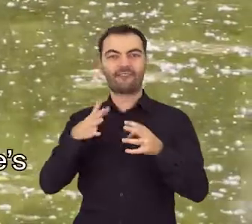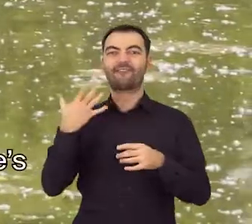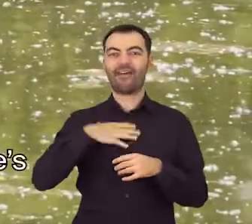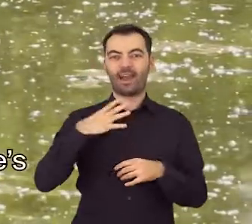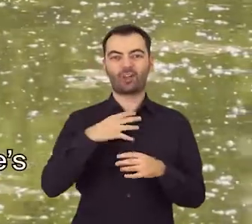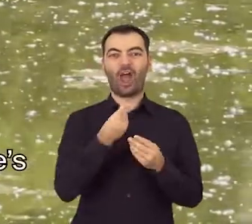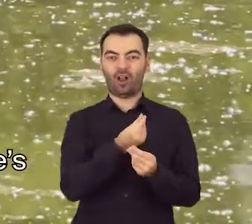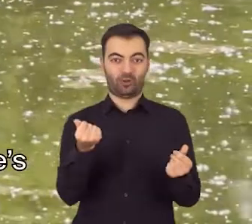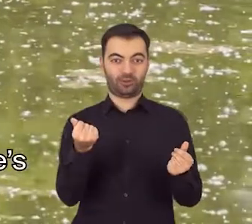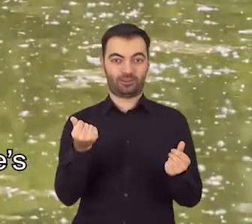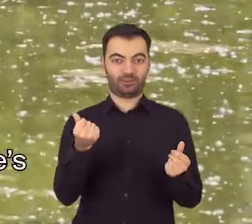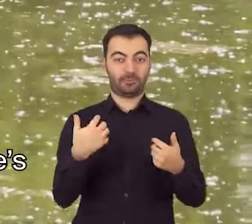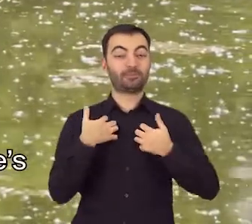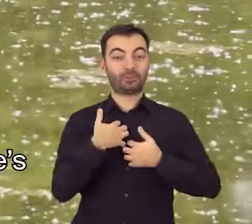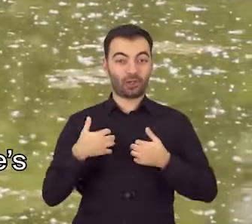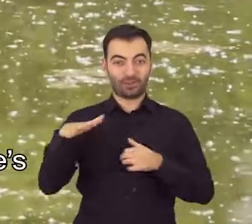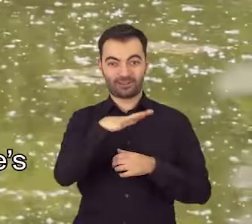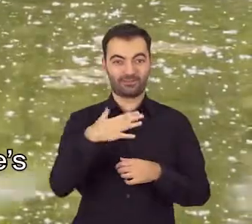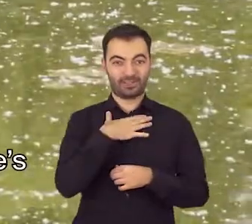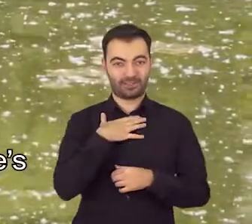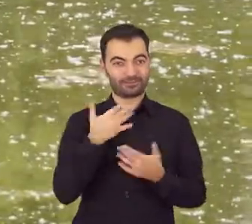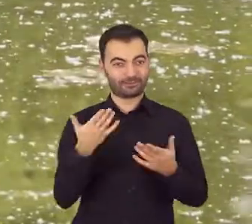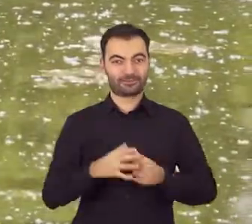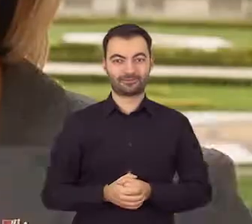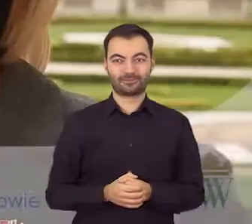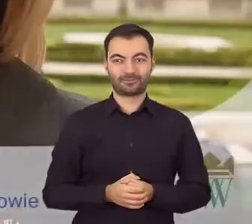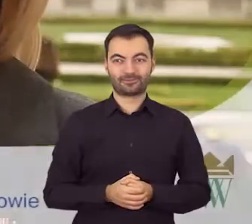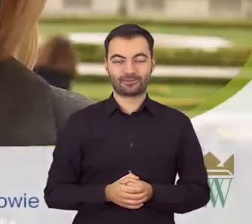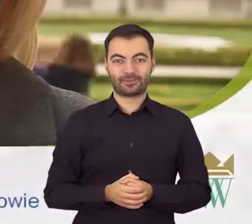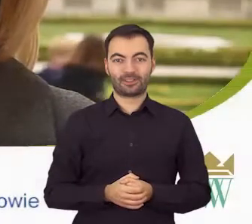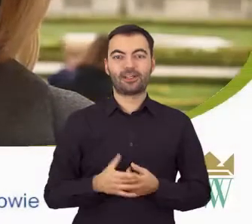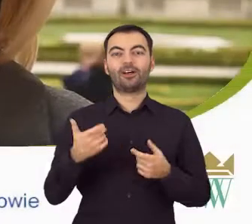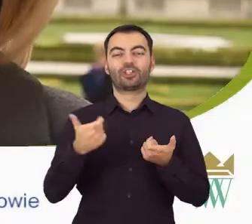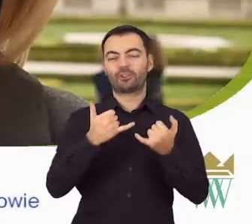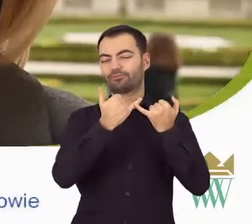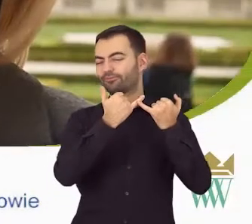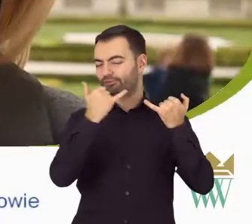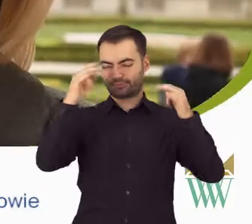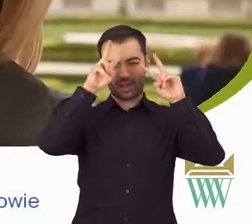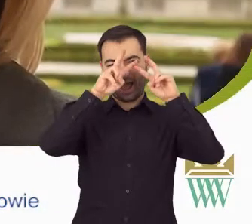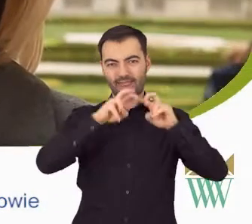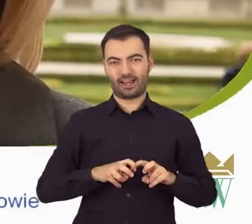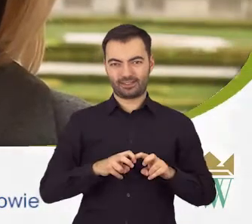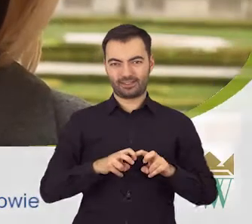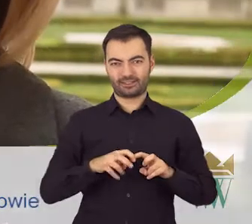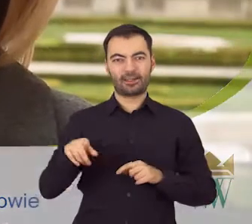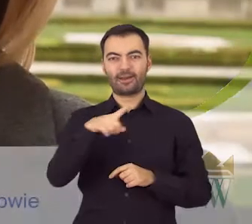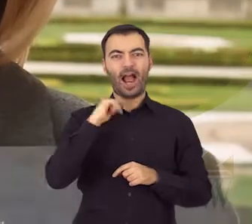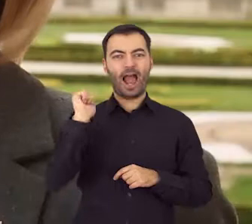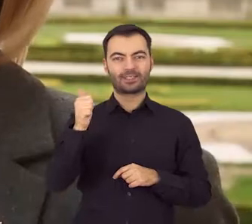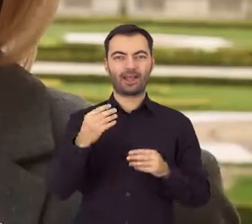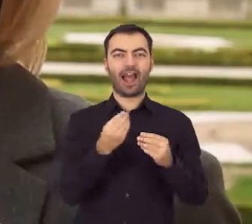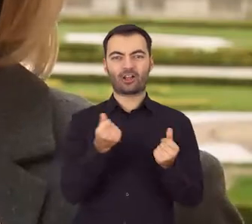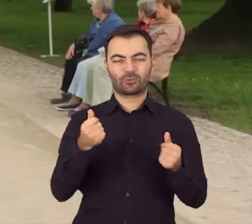wartości ekonomicznej ekosystemu rezydencji wilanowskiej. Na podstawie szeregu analiz przeprowadzonych przez naszych